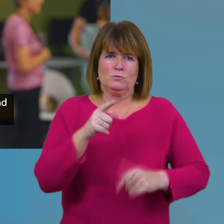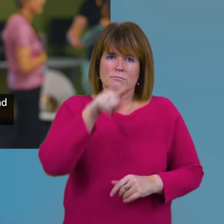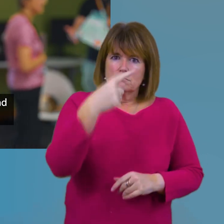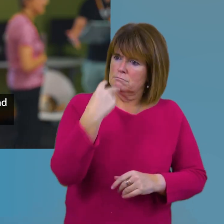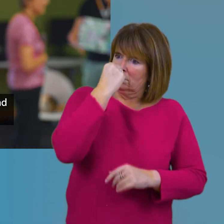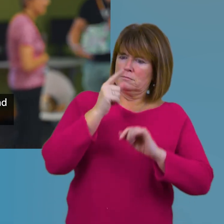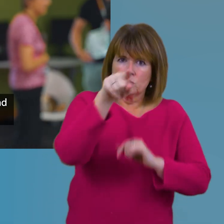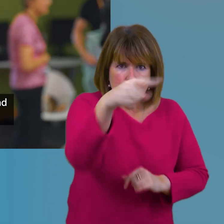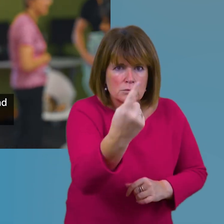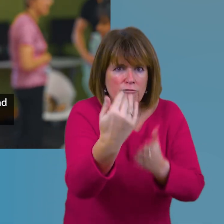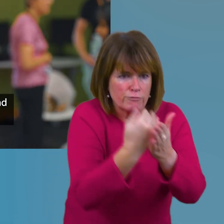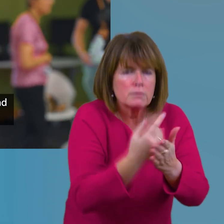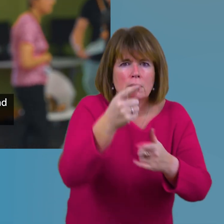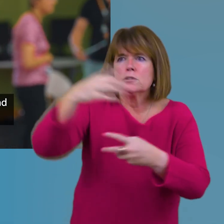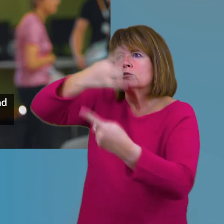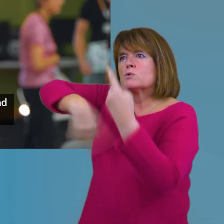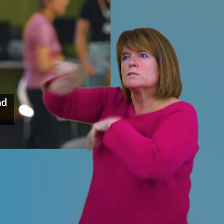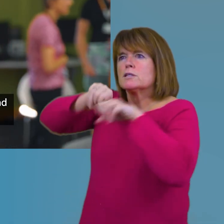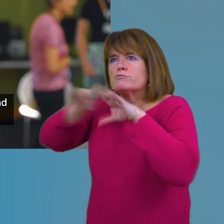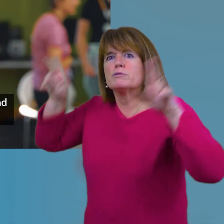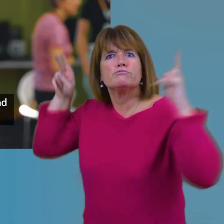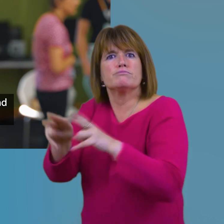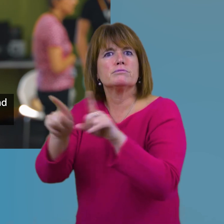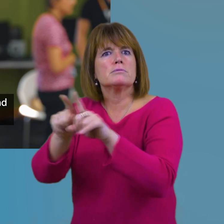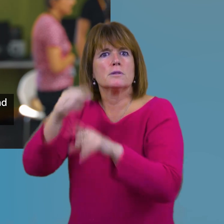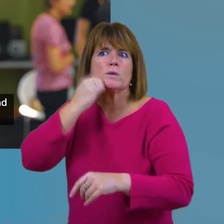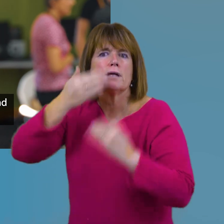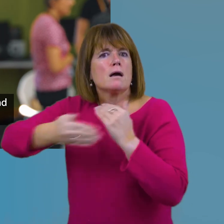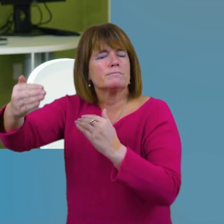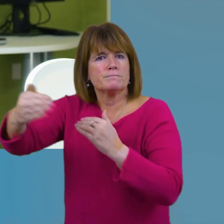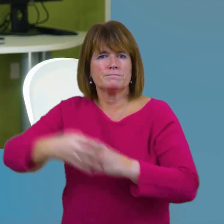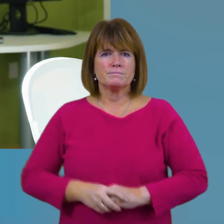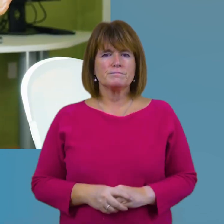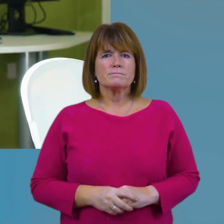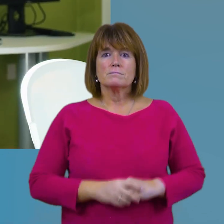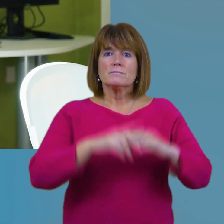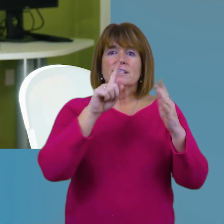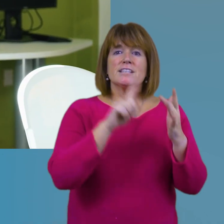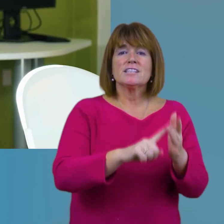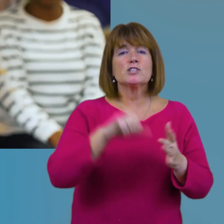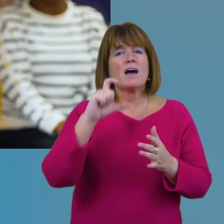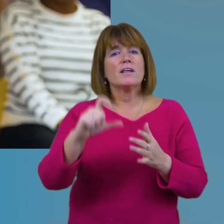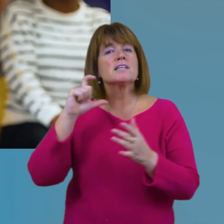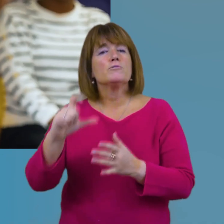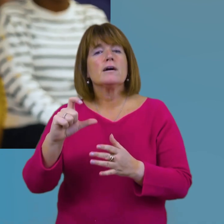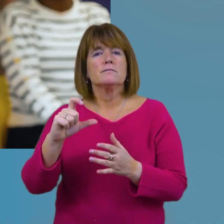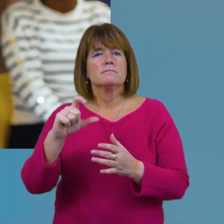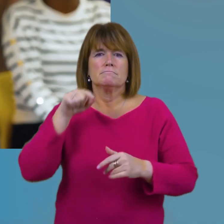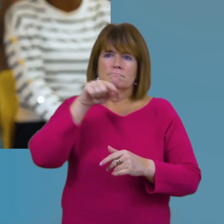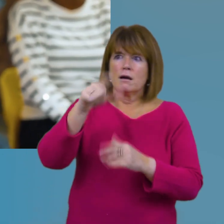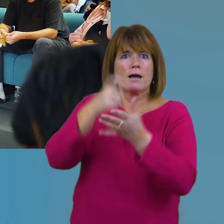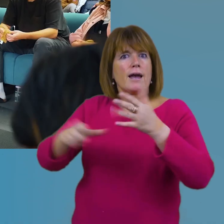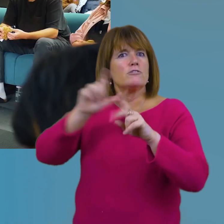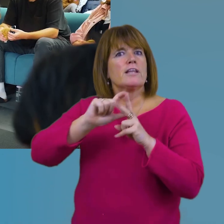a pwysigrwydd cael y brechiad mwyn amddiffyn chi a'r gymuned yn y gaeaf. Daeth Iechyd Cyhoeddus Cymru a rhwydwaith